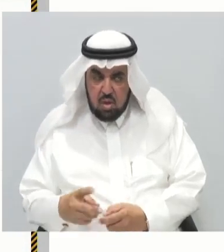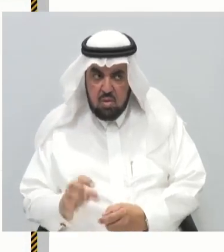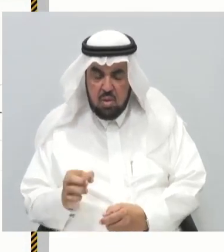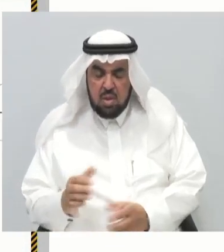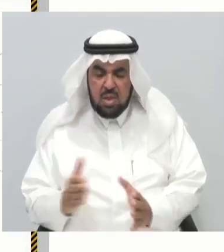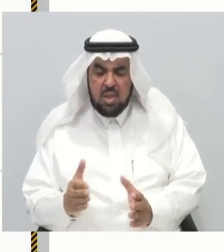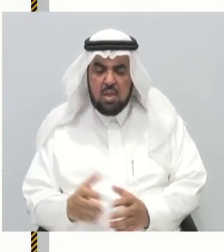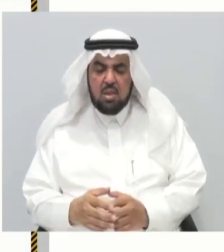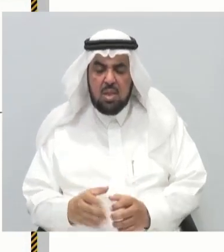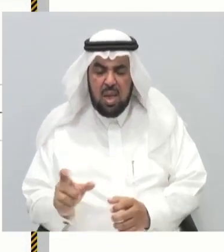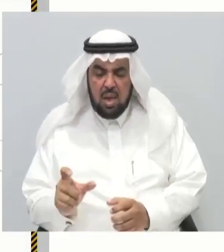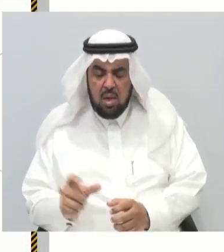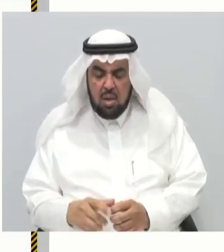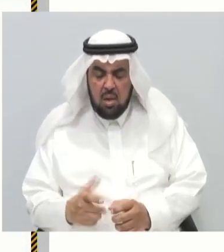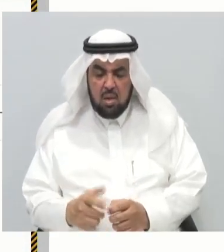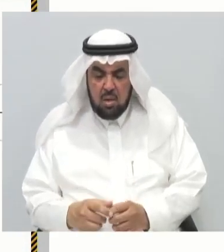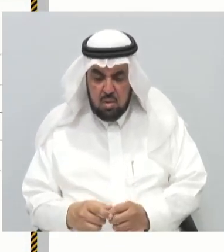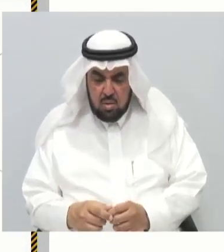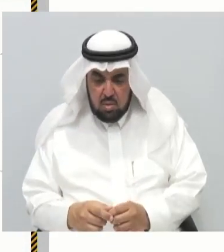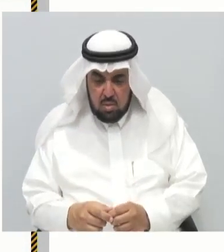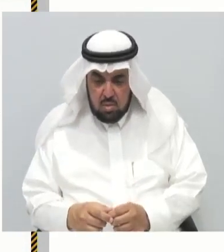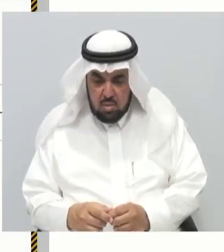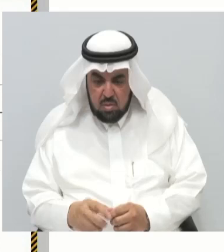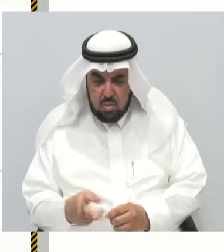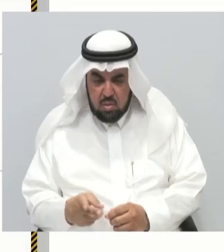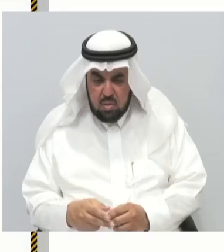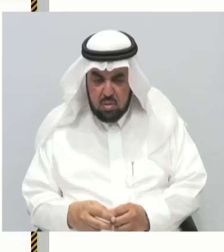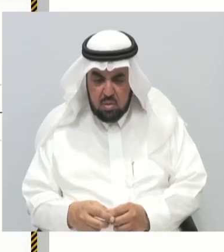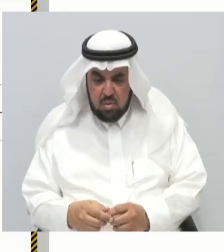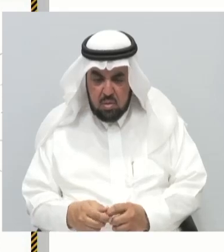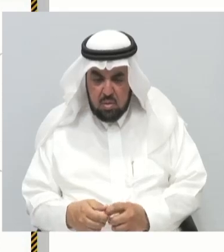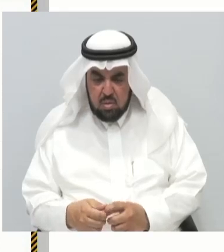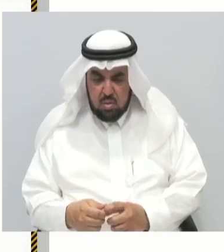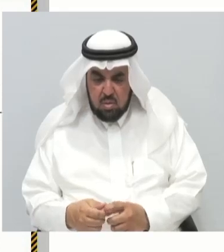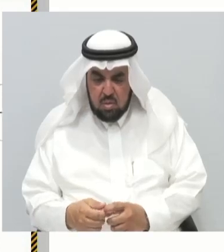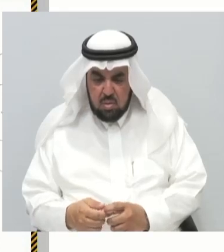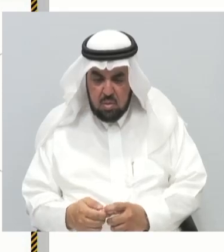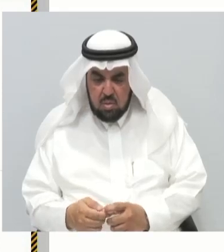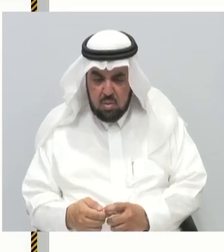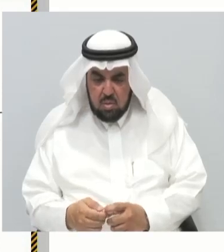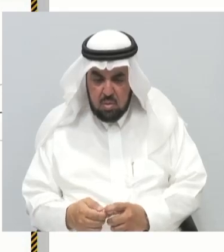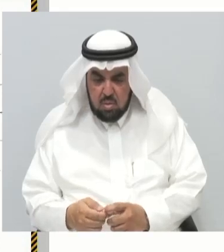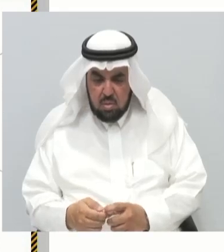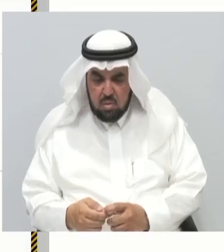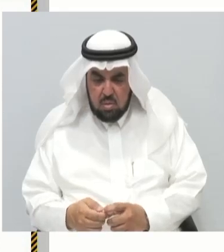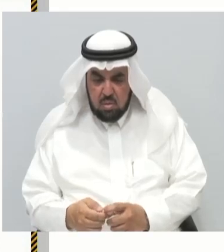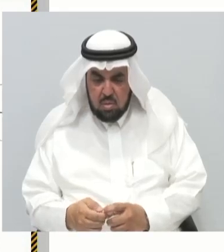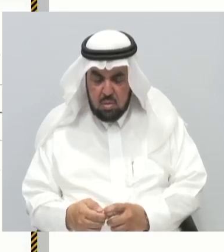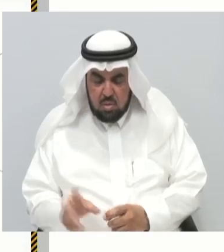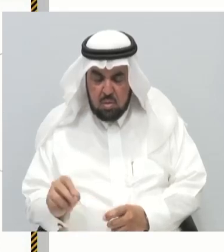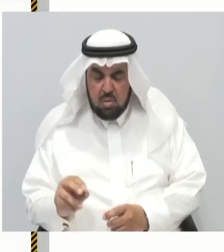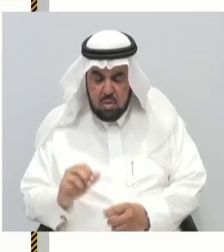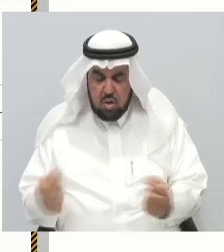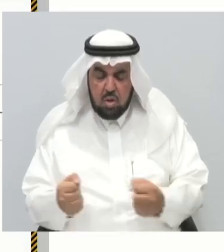انا كان الفرق جدا قليل او المسافه جدا قليله خلونا نعدل المسافه نجعلها خمسين نفس ما هو مطلوب